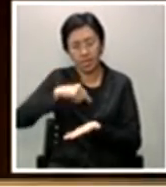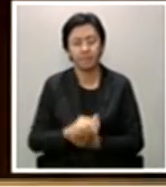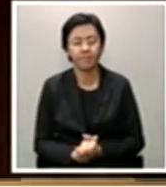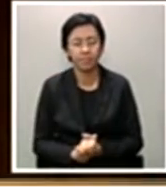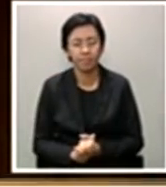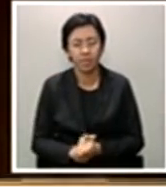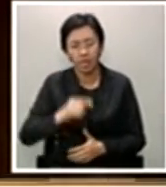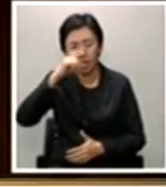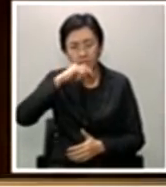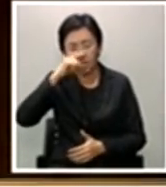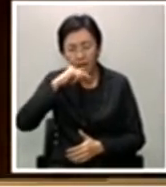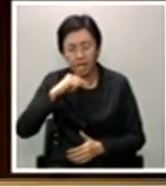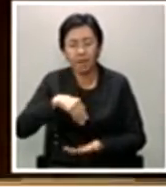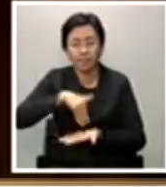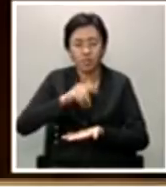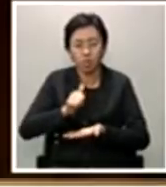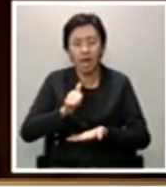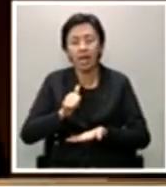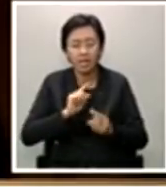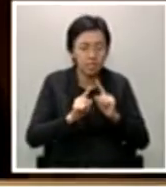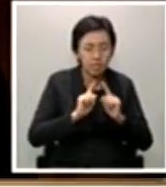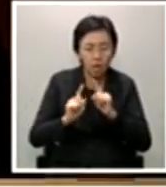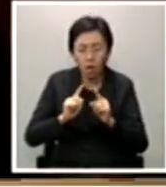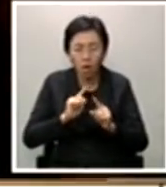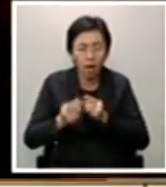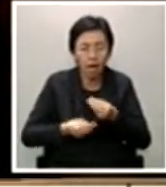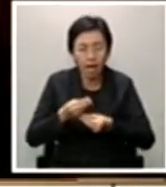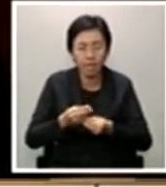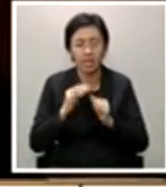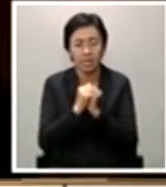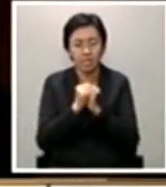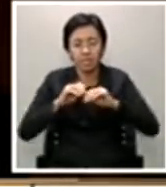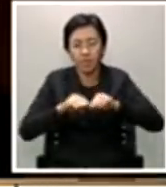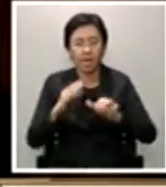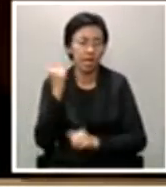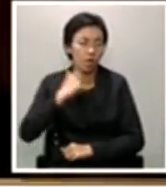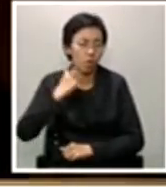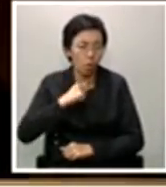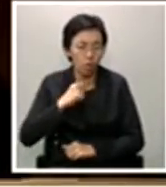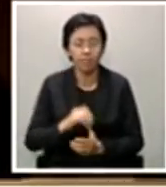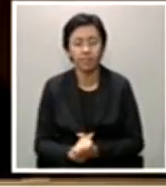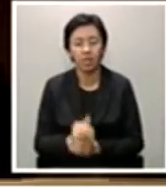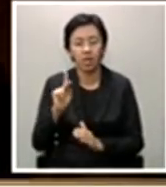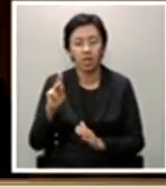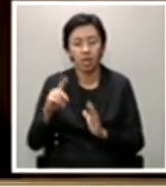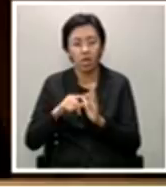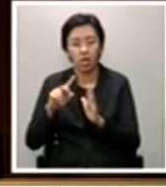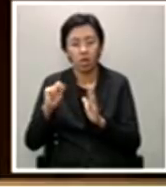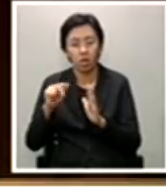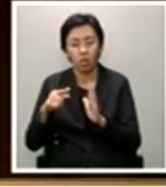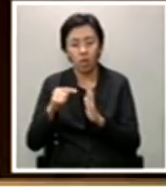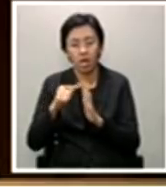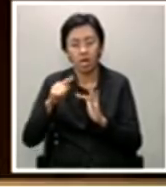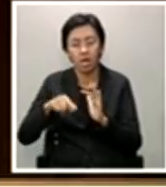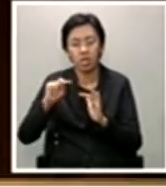ทยเราแอคเมกเป็นตัวขายเราจนกระทั่งจีนประกาศให้ฮ่องกงกวางตุ้งแล้วก็มาเก๊